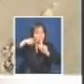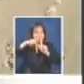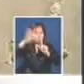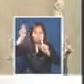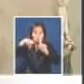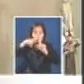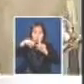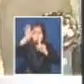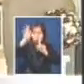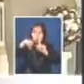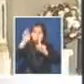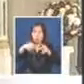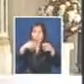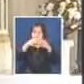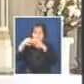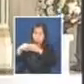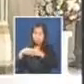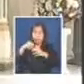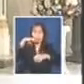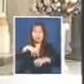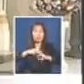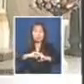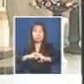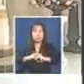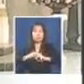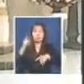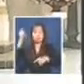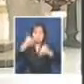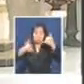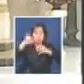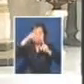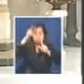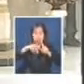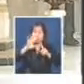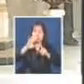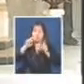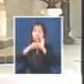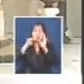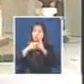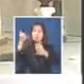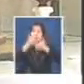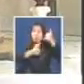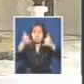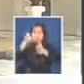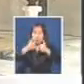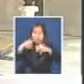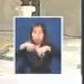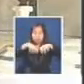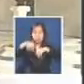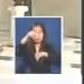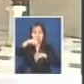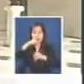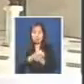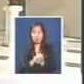1,000 คนนะคะจากทุกประเทศในโลกซึ่งก็ไม่ใช่ว่ามาพันคนแน่นอนเราก็ต้องต้อนรับจากคนอื่นเยอะอาจจะช่วงนั้นอาจจะ